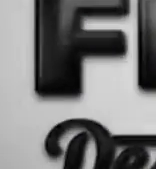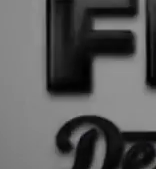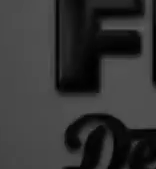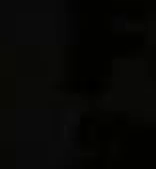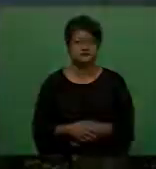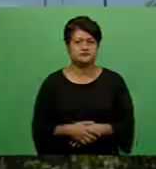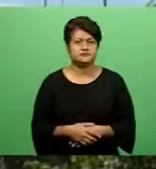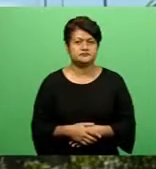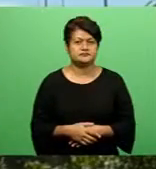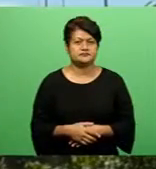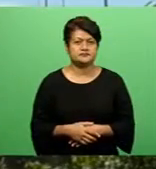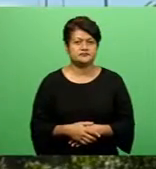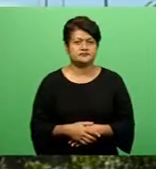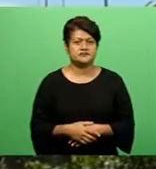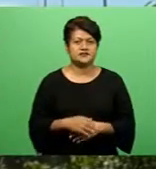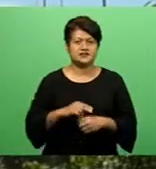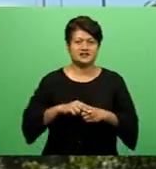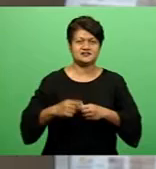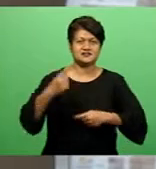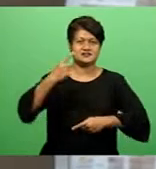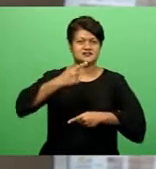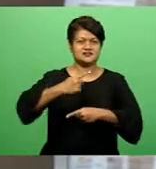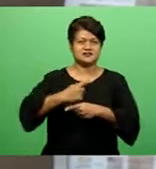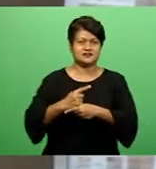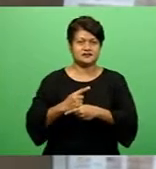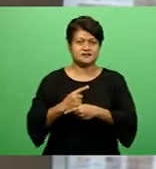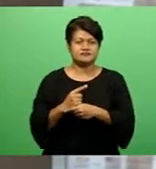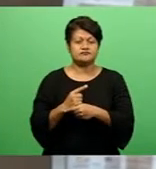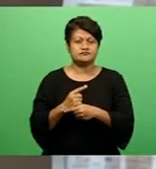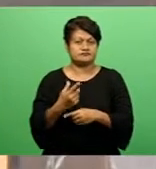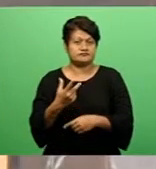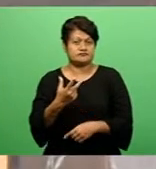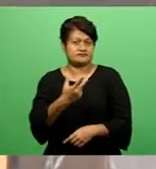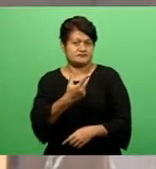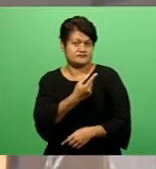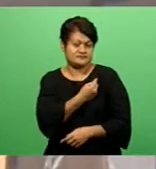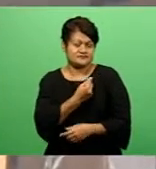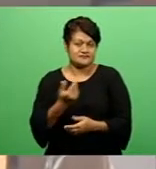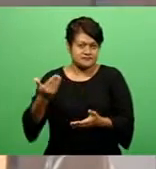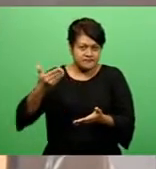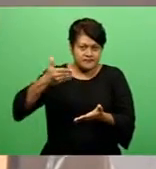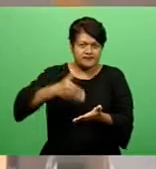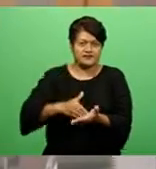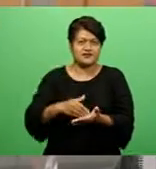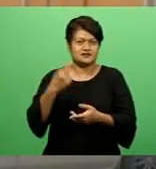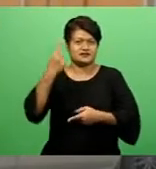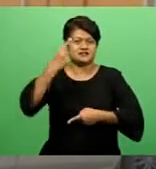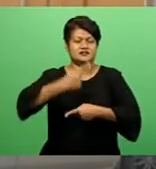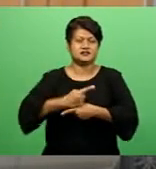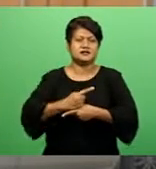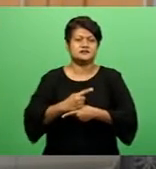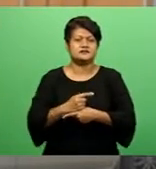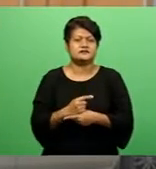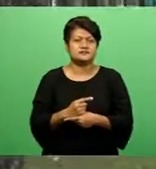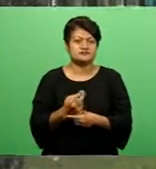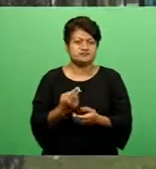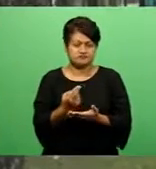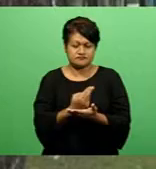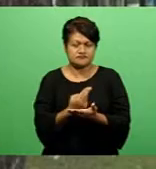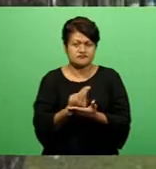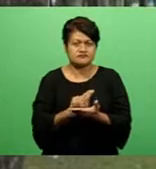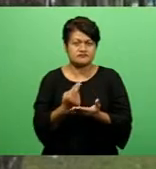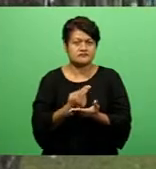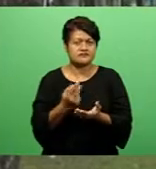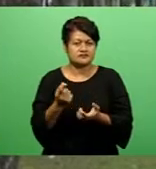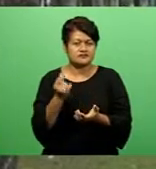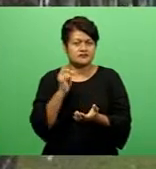2 देश की In the news tonight, first batch of COVID-19 vaccine arrives tonight. Illegal rental